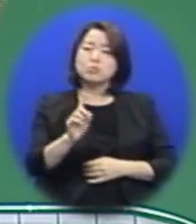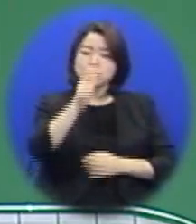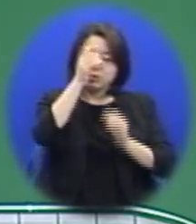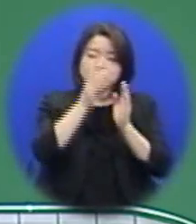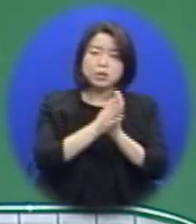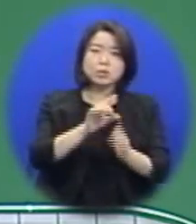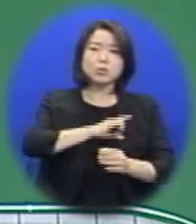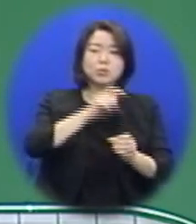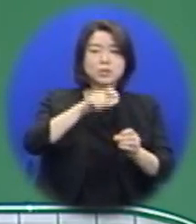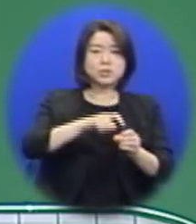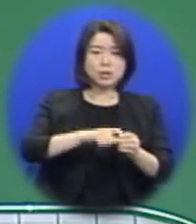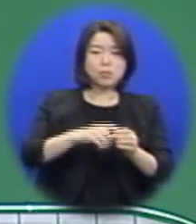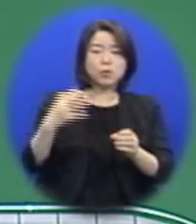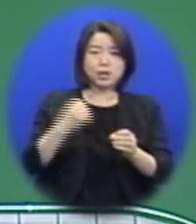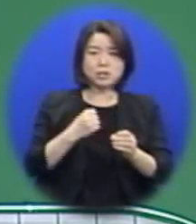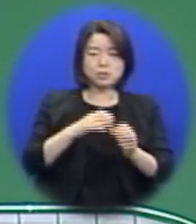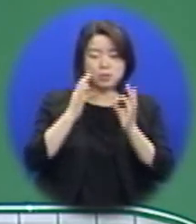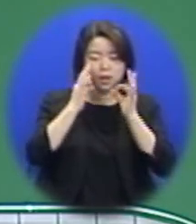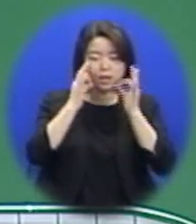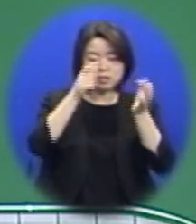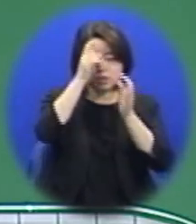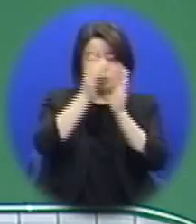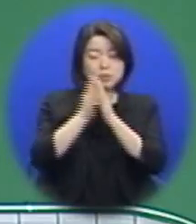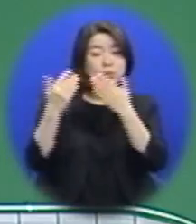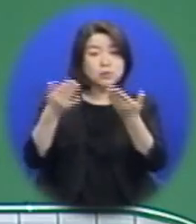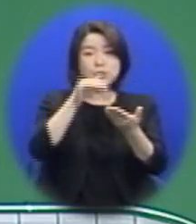제목으로 하나님께 그렇게 간절히 기도하십니까?